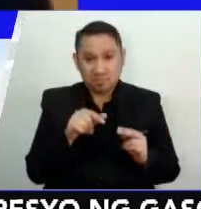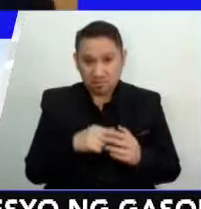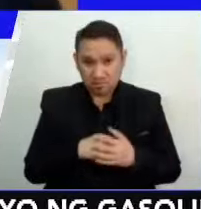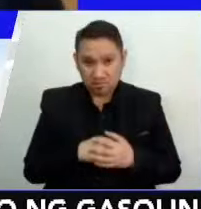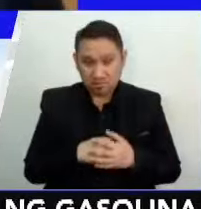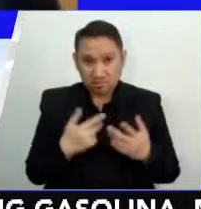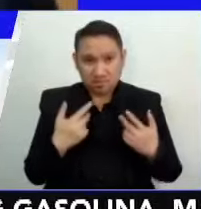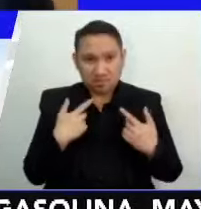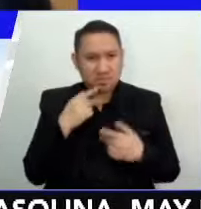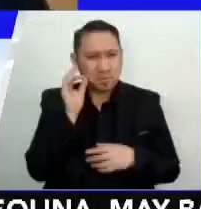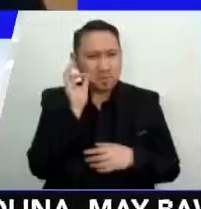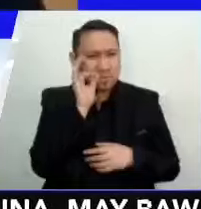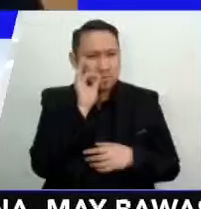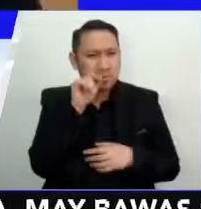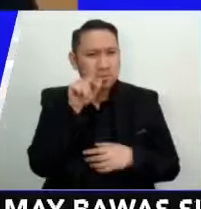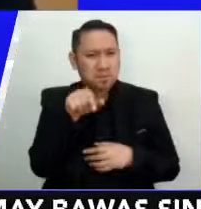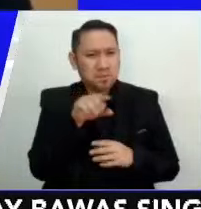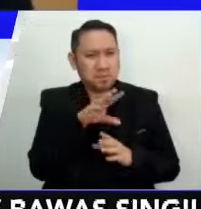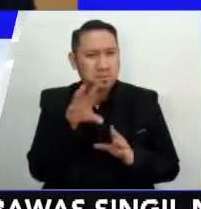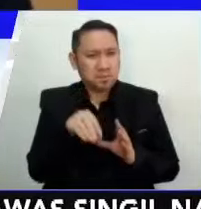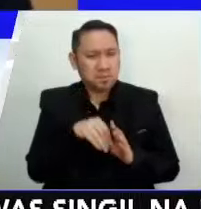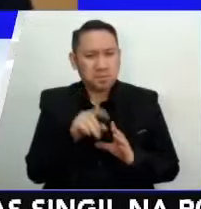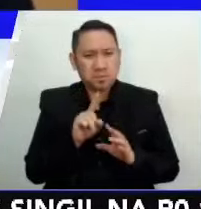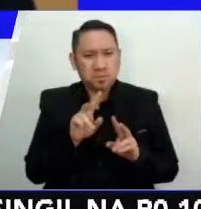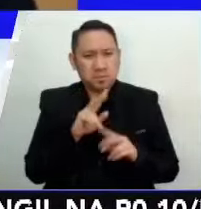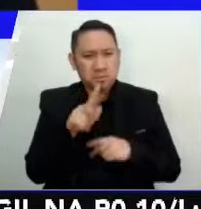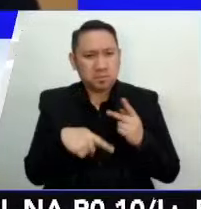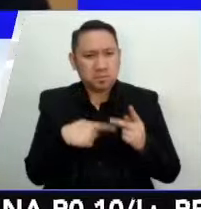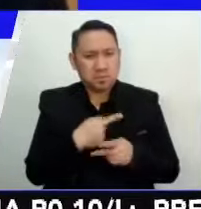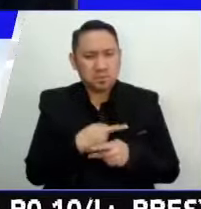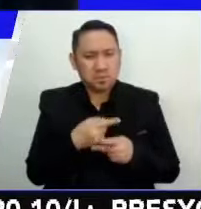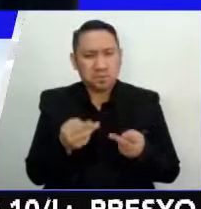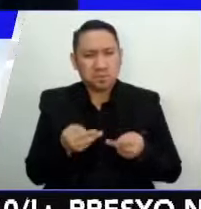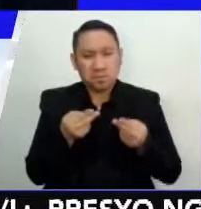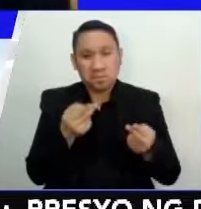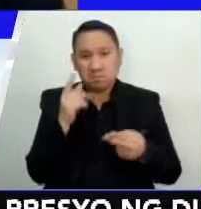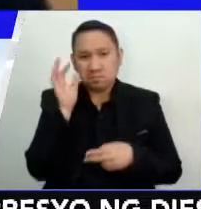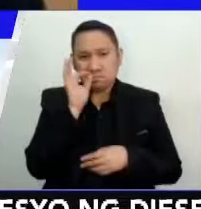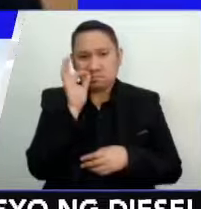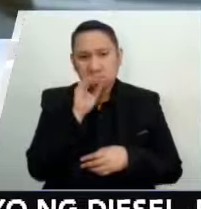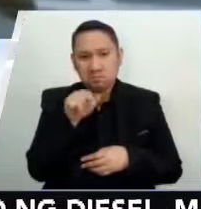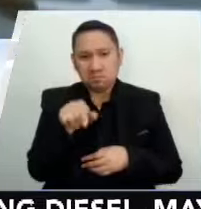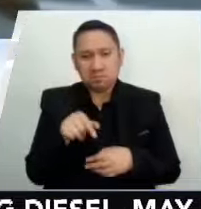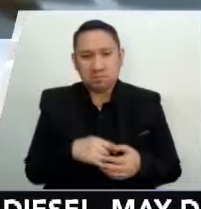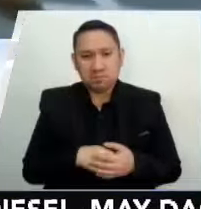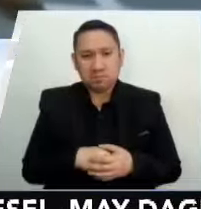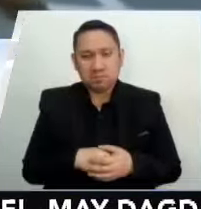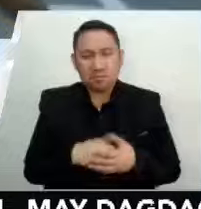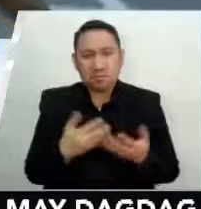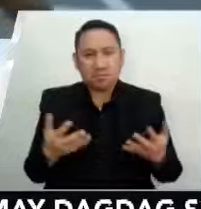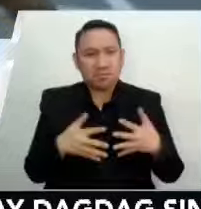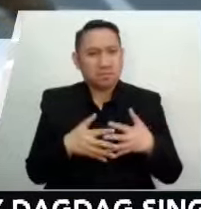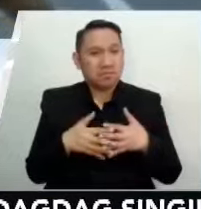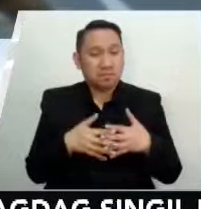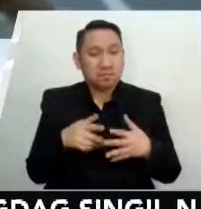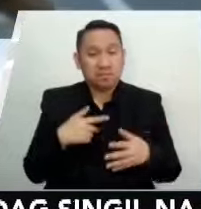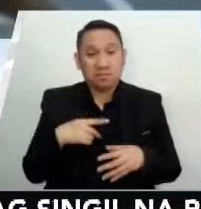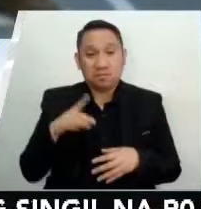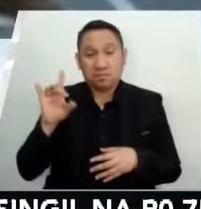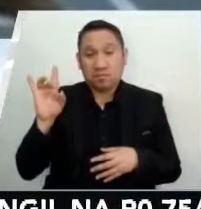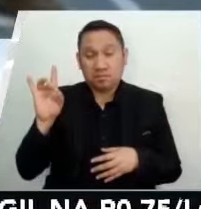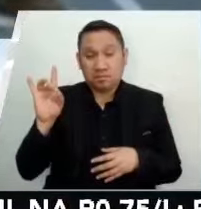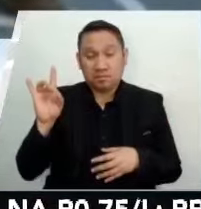US elections anoanong posisyon niyan Igan sa America walong Filipino American ang ah